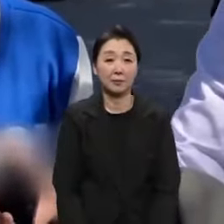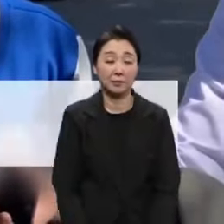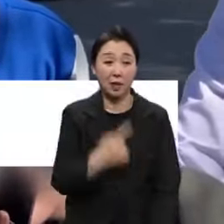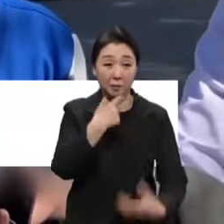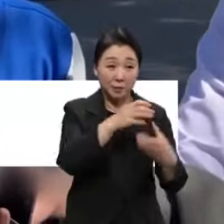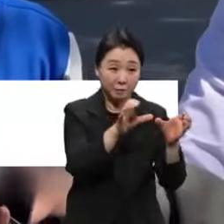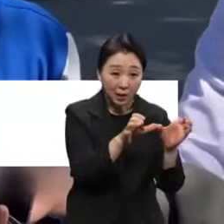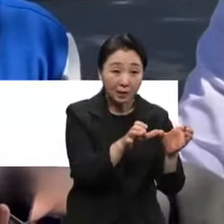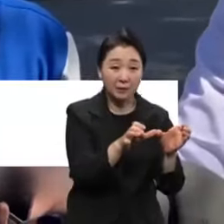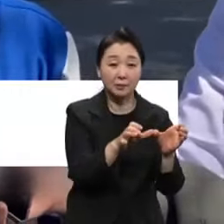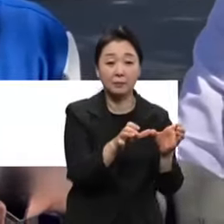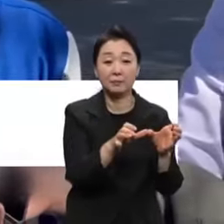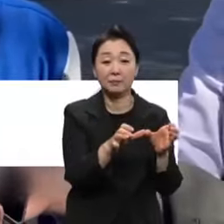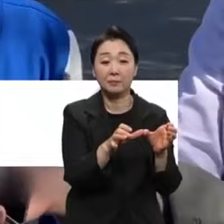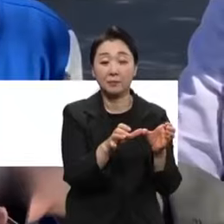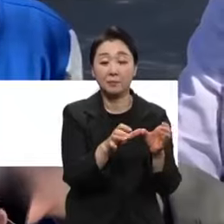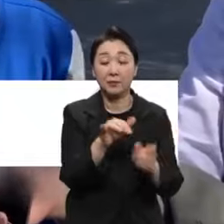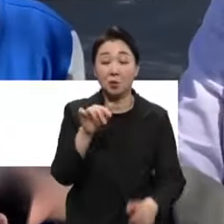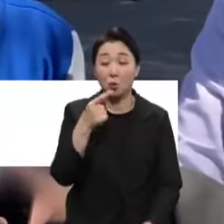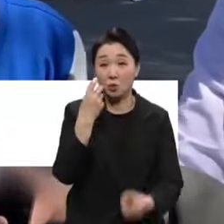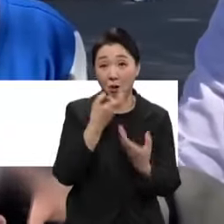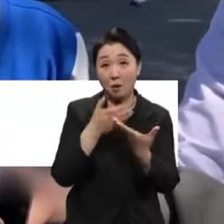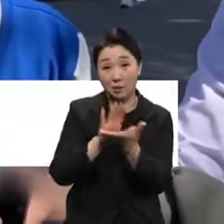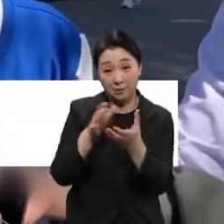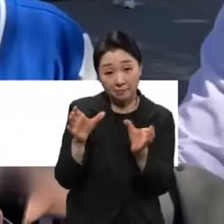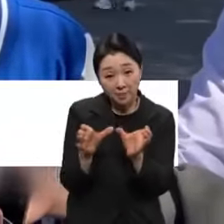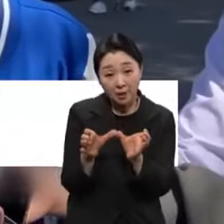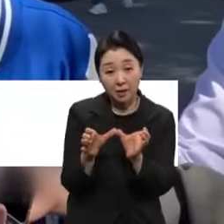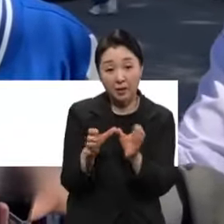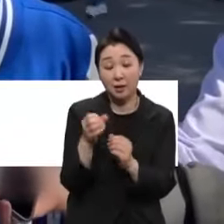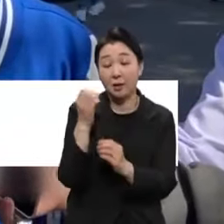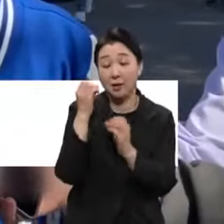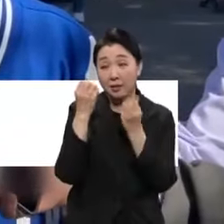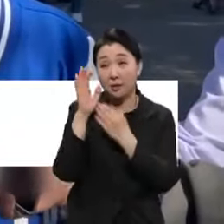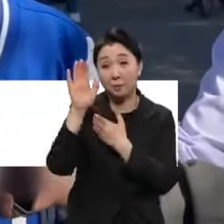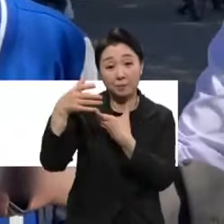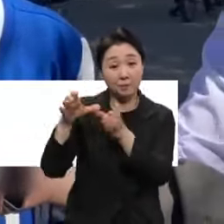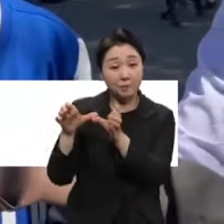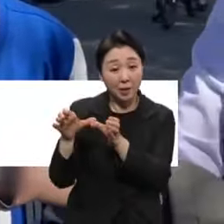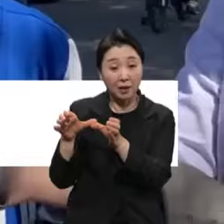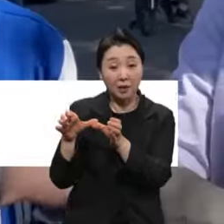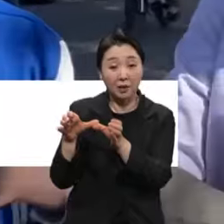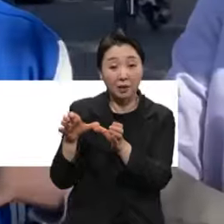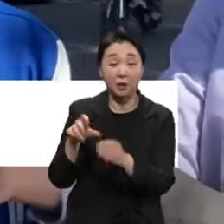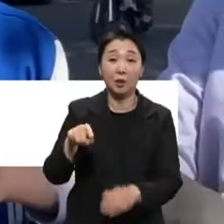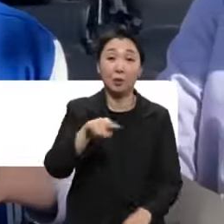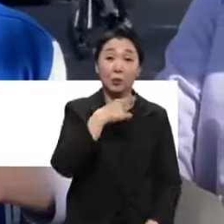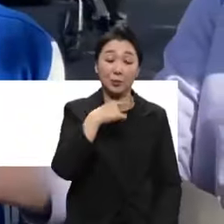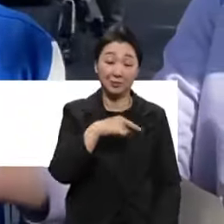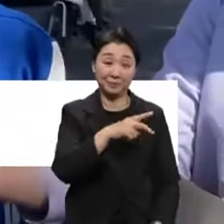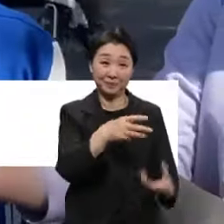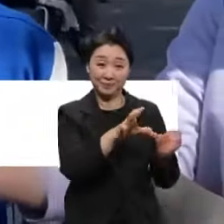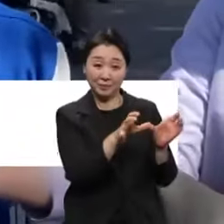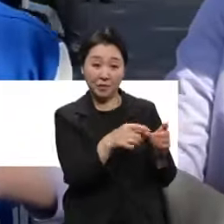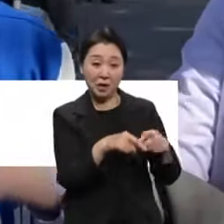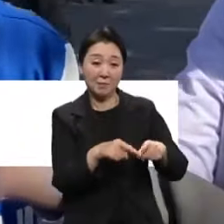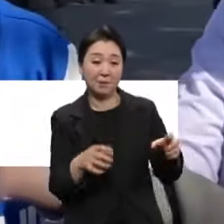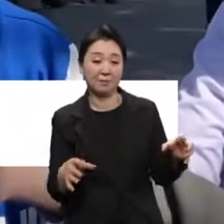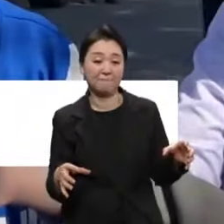민주당, 또 조국 혁신당, 새로운 미래, 우리 당들이